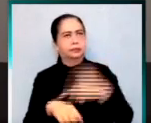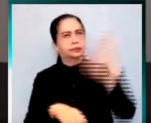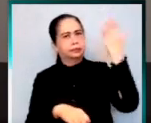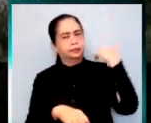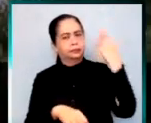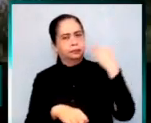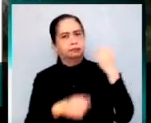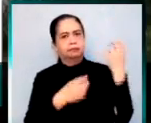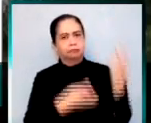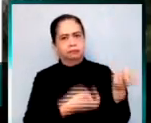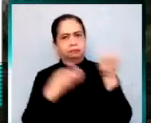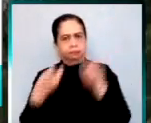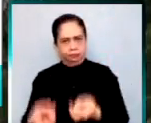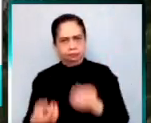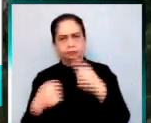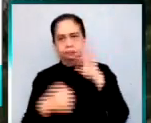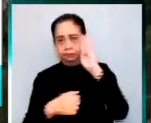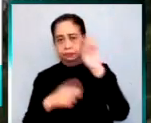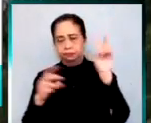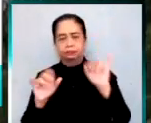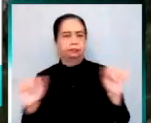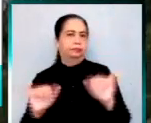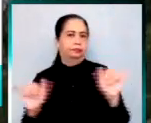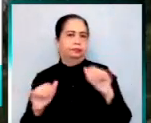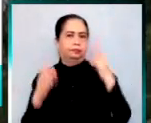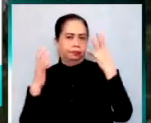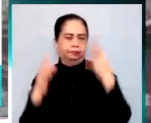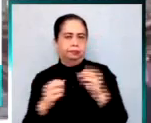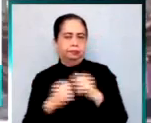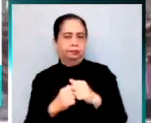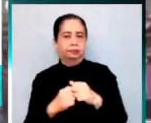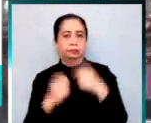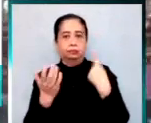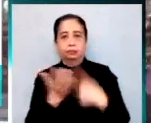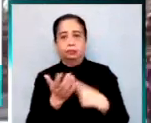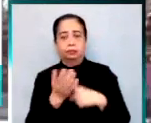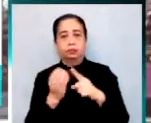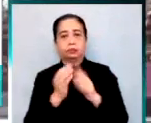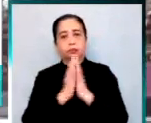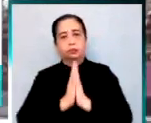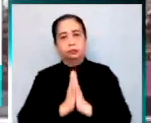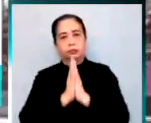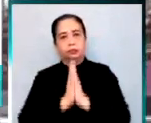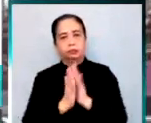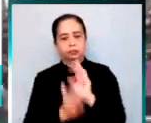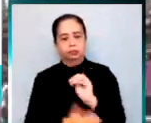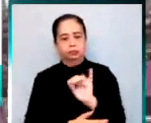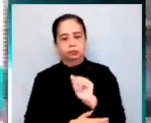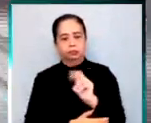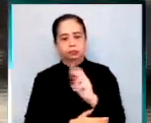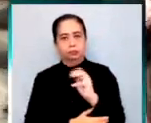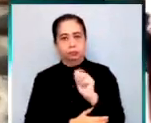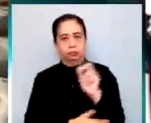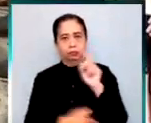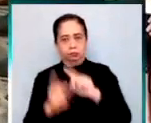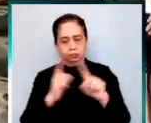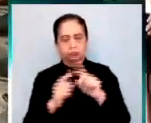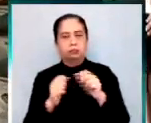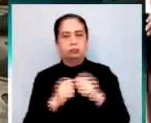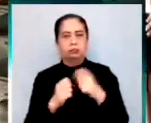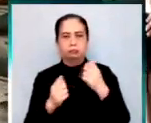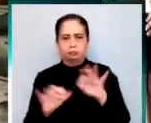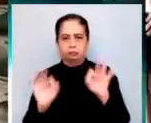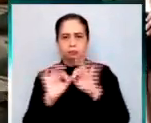Cruz Angeles. Tinalakay din ang dalawang lider ang krisis sa Myanmar at kahalagahan ng pagrespeto sa karapatang pantao.